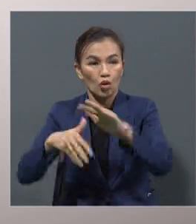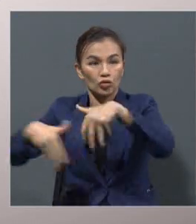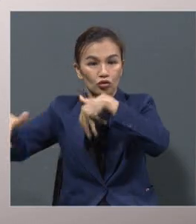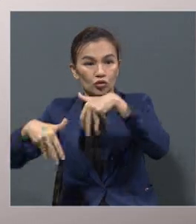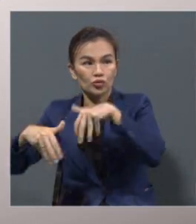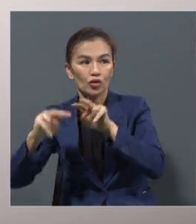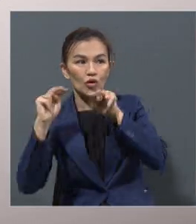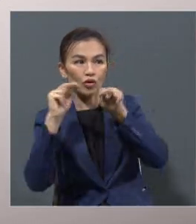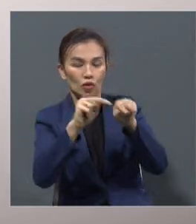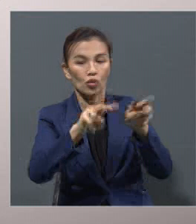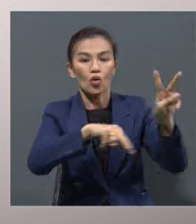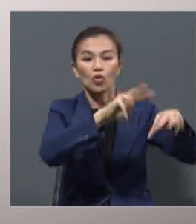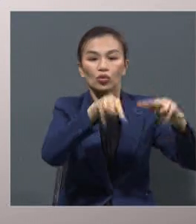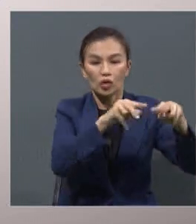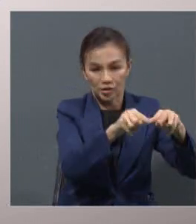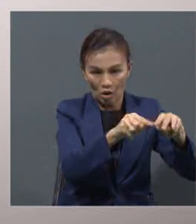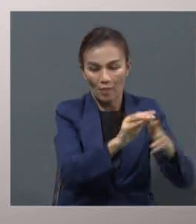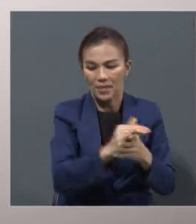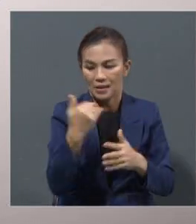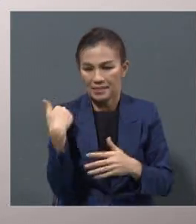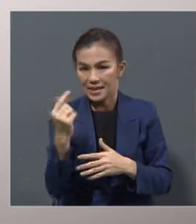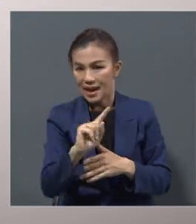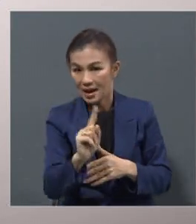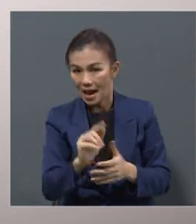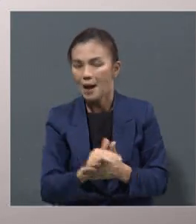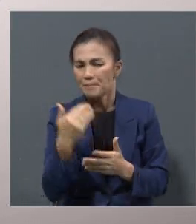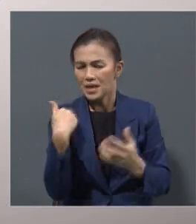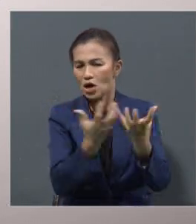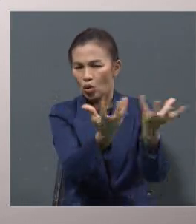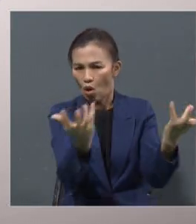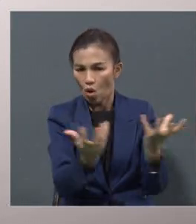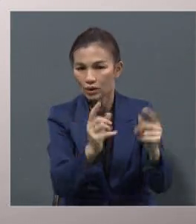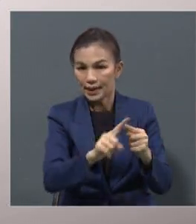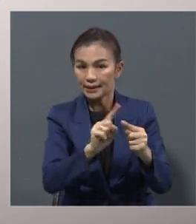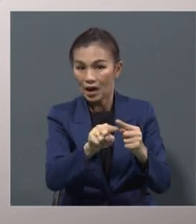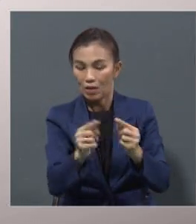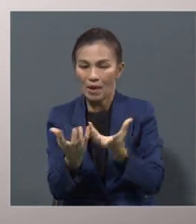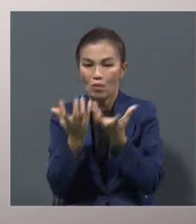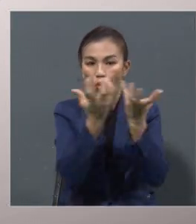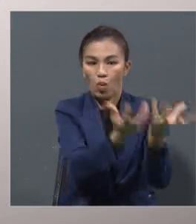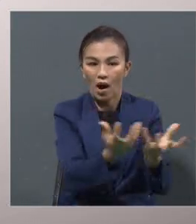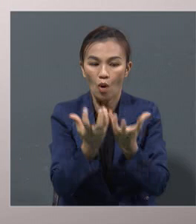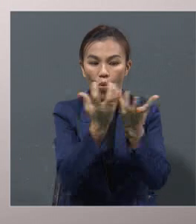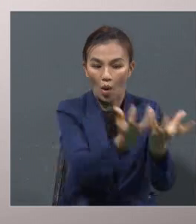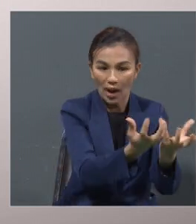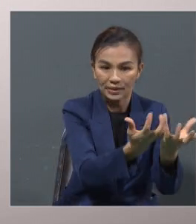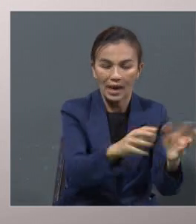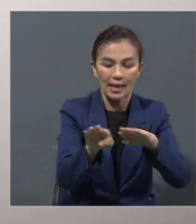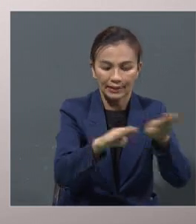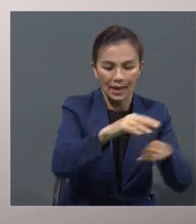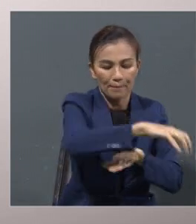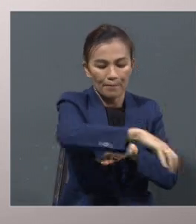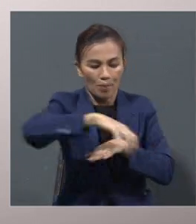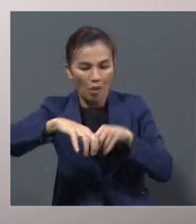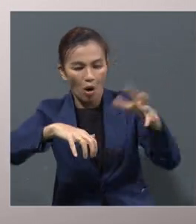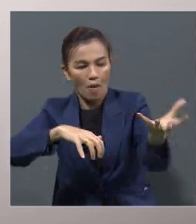พื้นที่ตรวจสอบความพร้อมของตัวโรงพักคอยที่จะขนกากแคดเมียมเนี่ยเอามาไว้ตรงนี้นะครับก่อนที่จะลงบฝังกลบซึ่งเบื้องต้นวัน